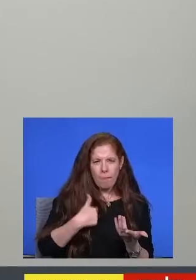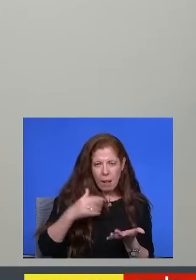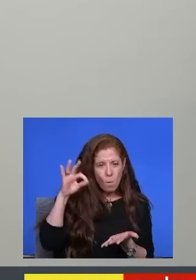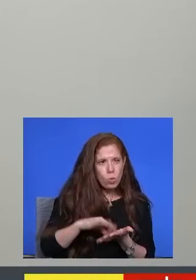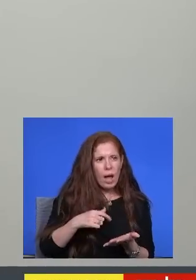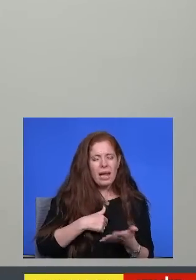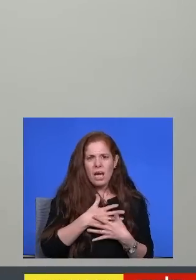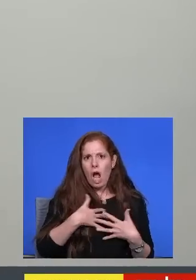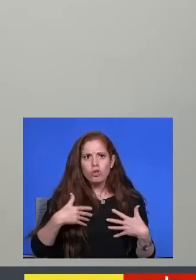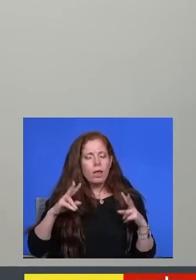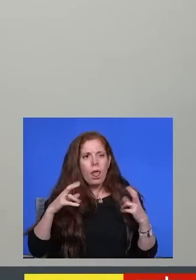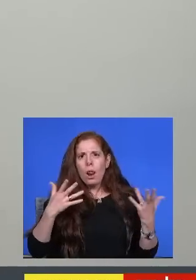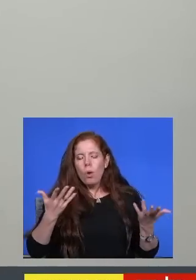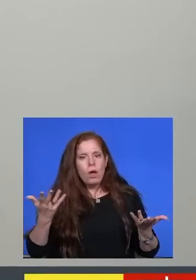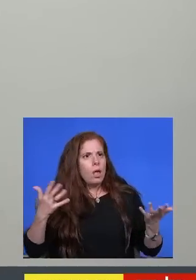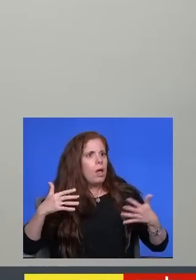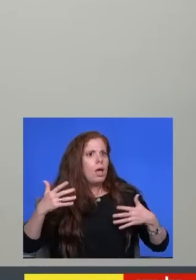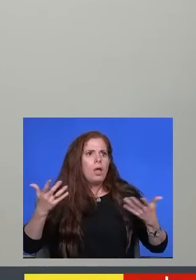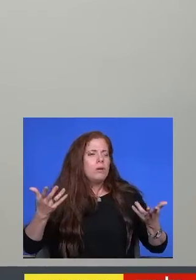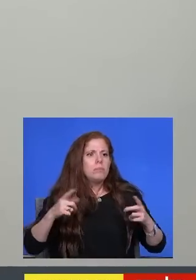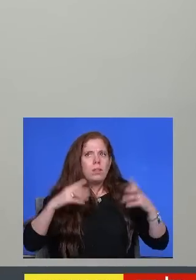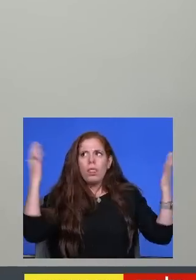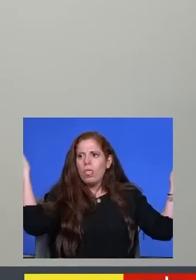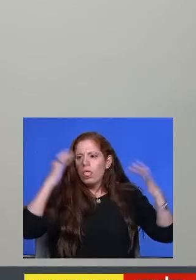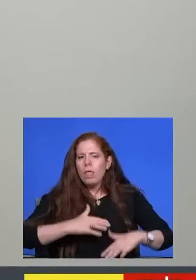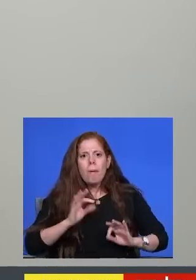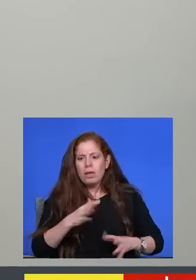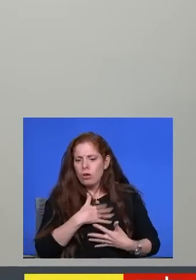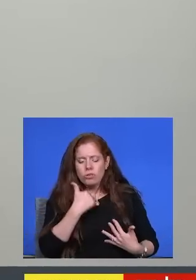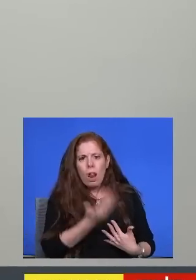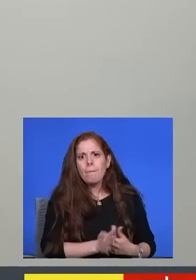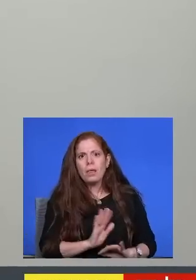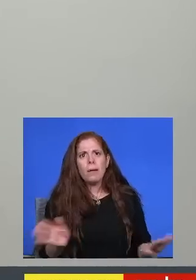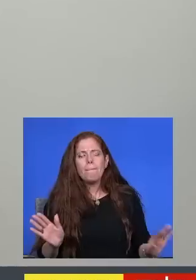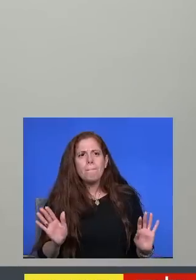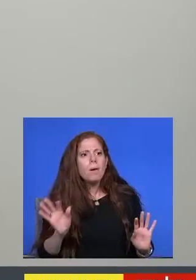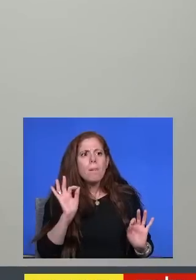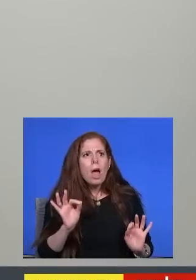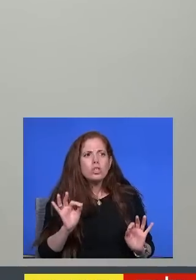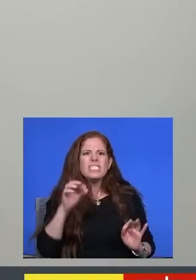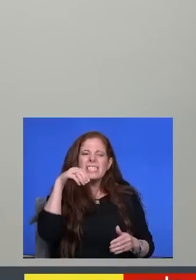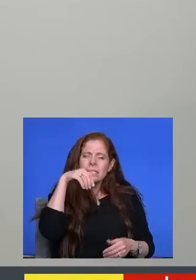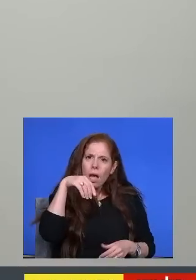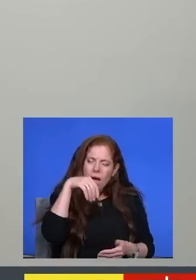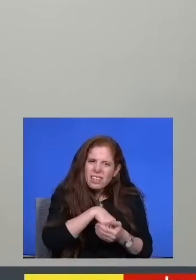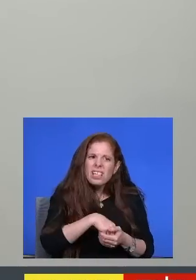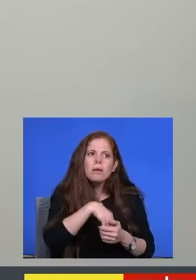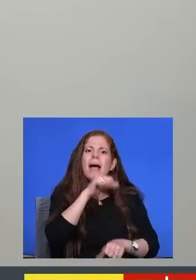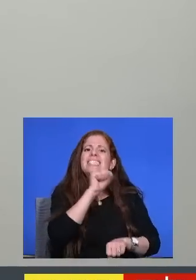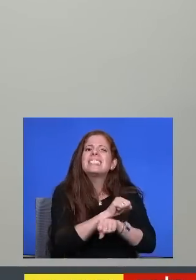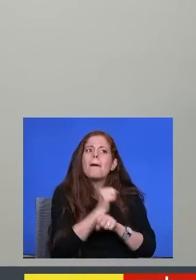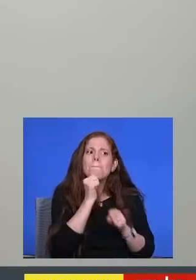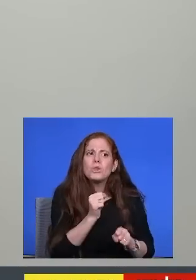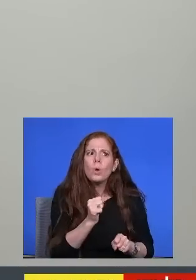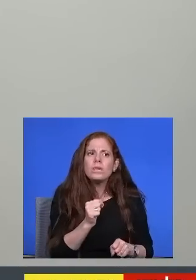אני הרגשתי כאילו נפל עליי, לא יודע, אני ממש הרגשתי על הפנים. שמו אותי עם אסירים ביטחוניים, אסירים שהשם ירחם